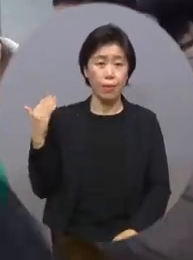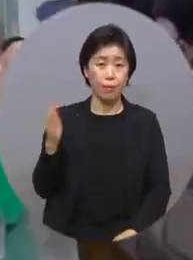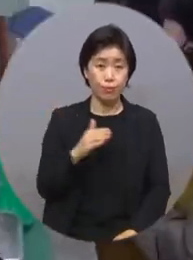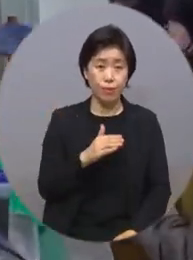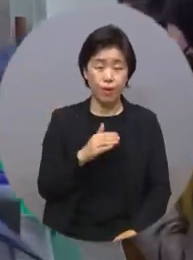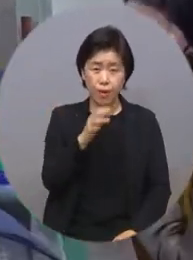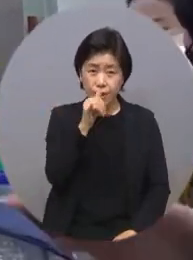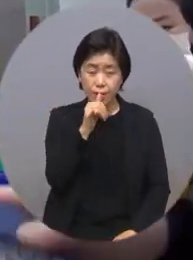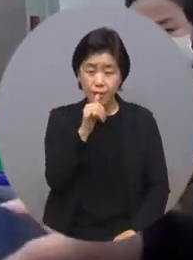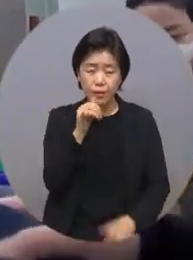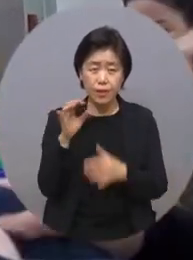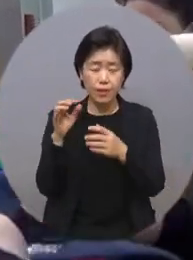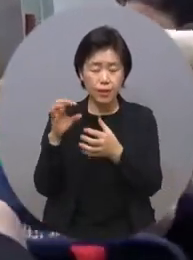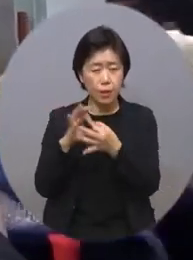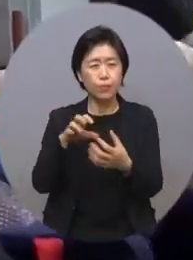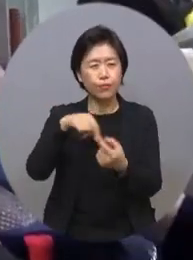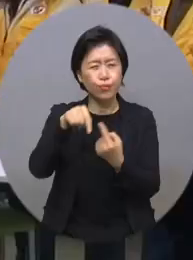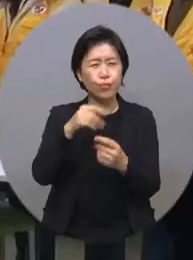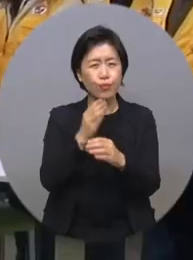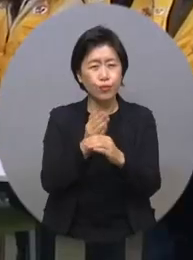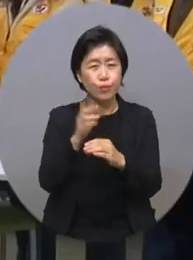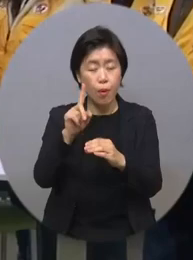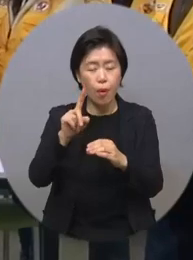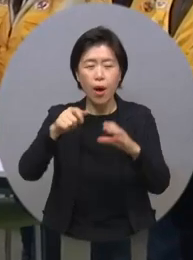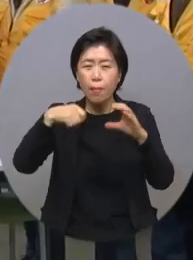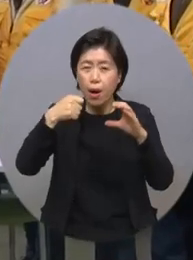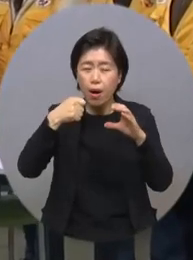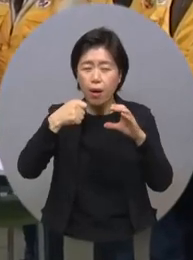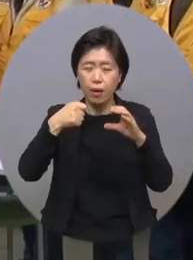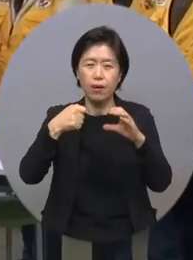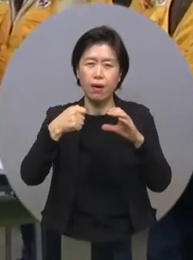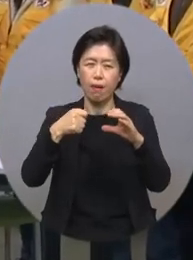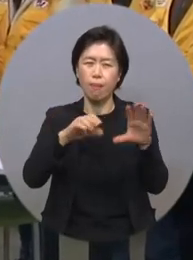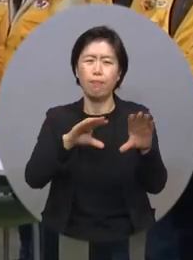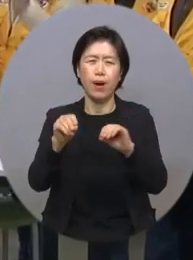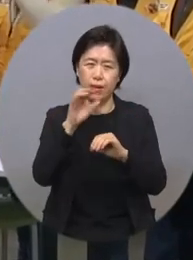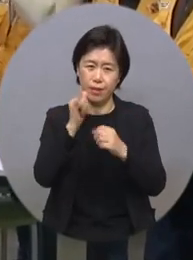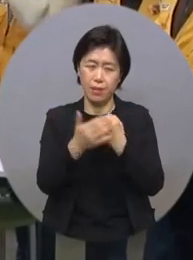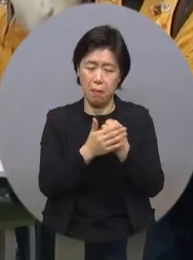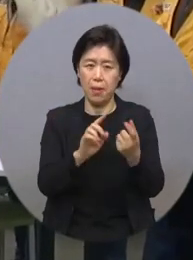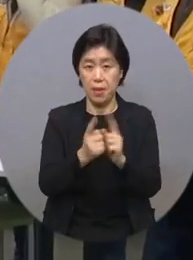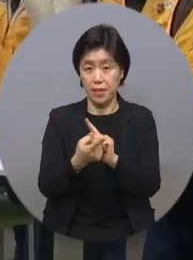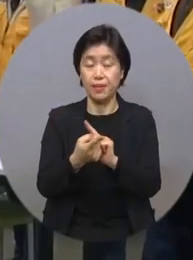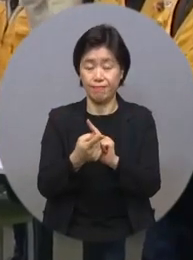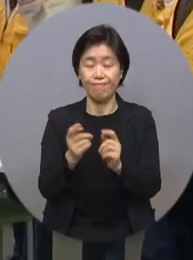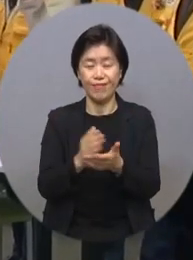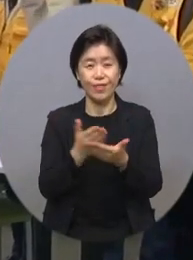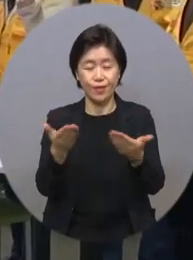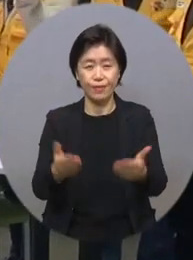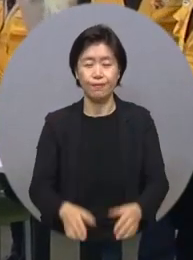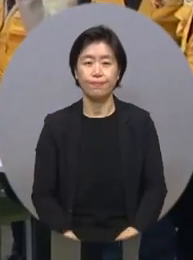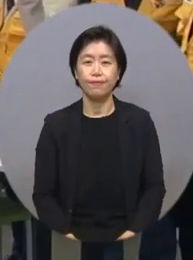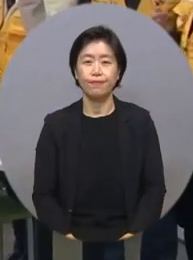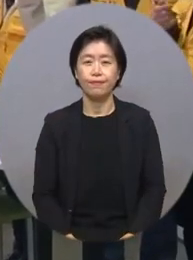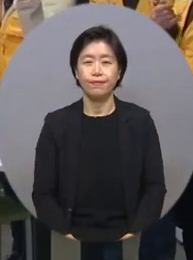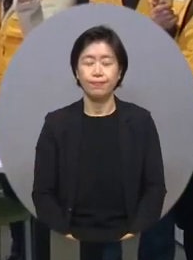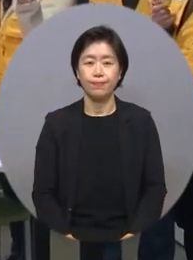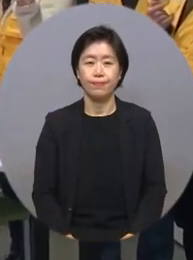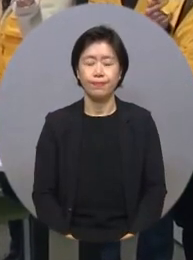경로식당을 중단하게 되면서 어려움을 겪게 된 어르신분들과 힘든 이웃에게 든든함을 선물했습니다. 복지TV 뉴스 김민규입니다.